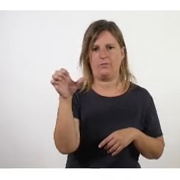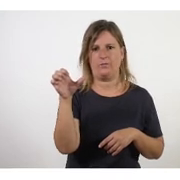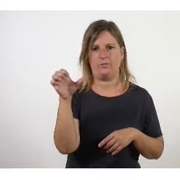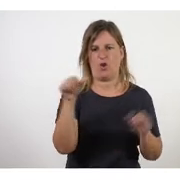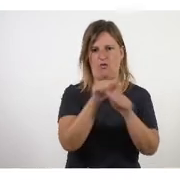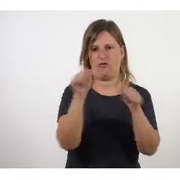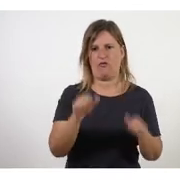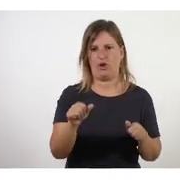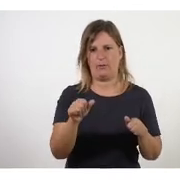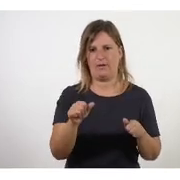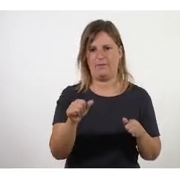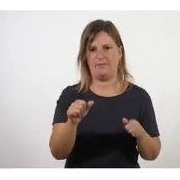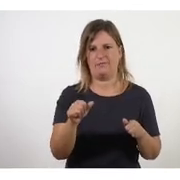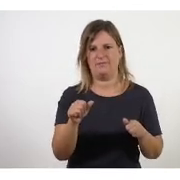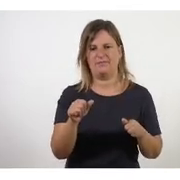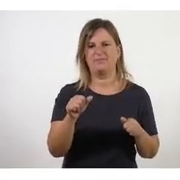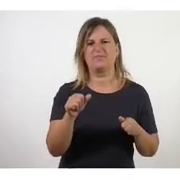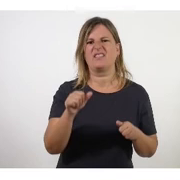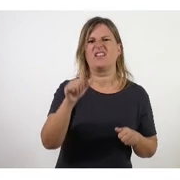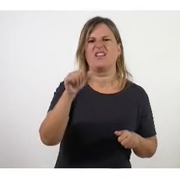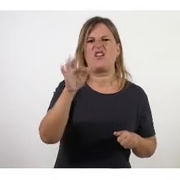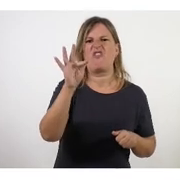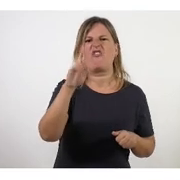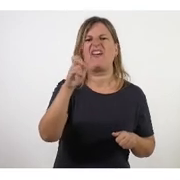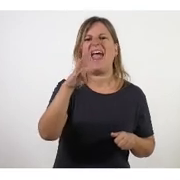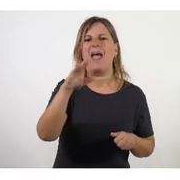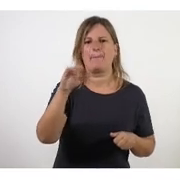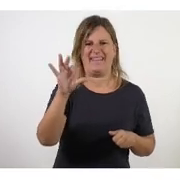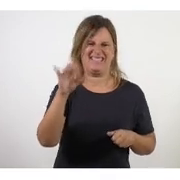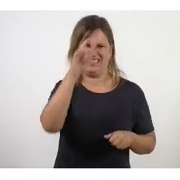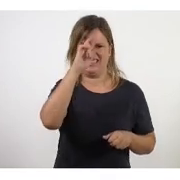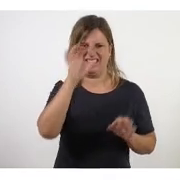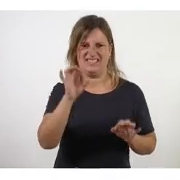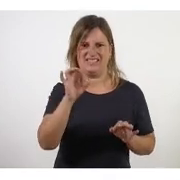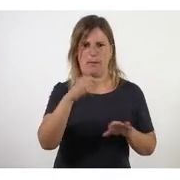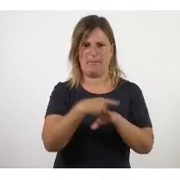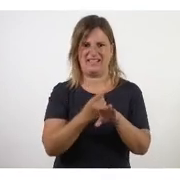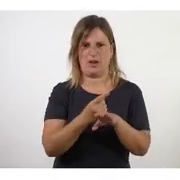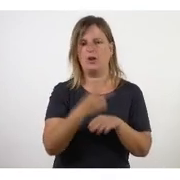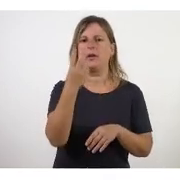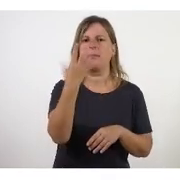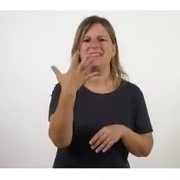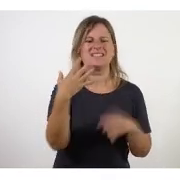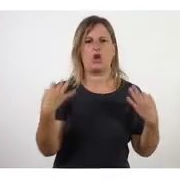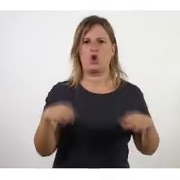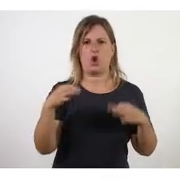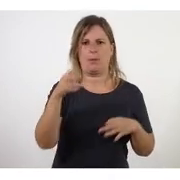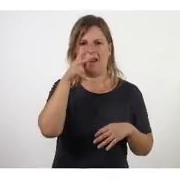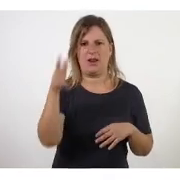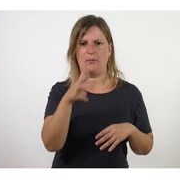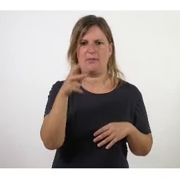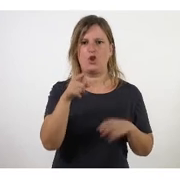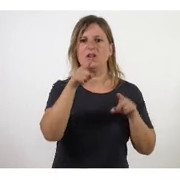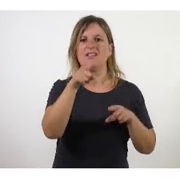la, el número de frames, és igual, és una cosa tècnica, no us preocupeu. El 25 és vídeo normal, el vídeo que tu veus. Els